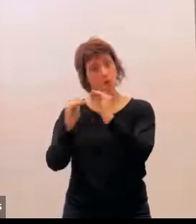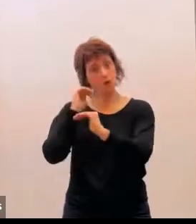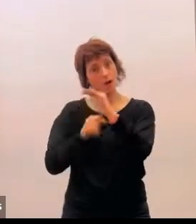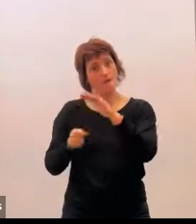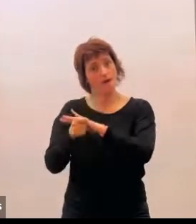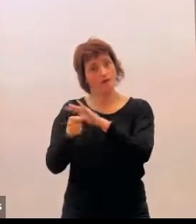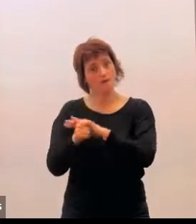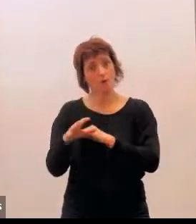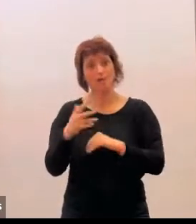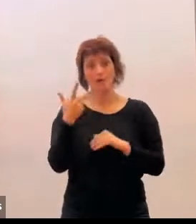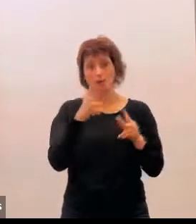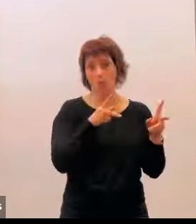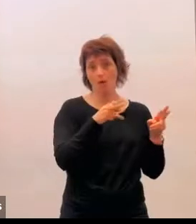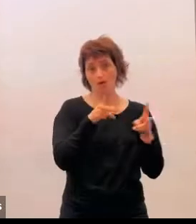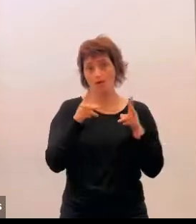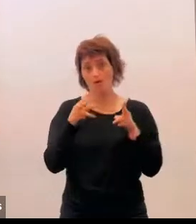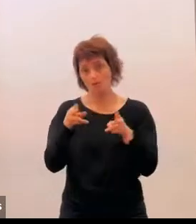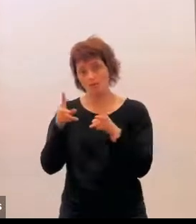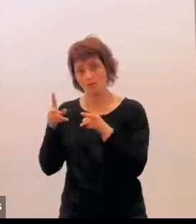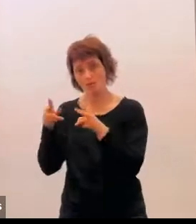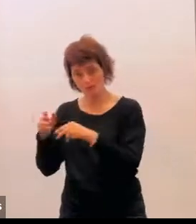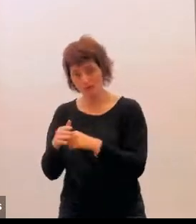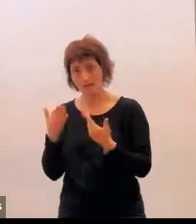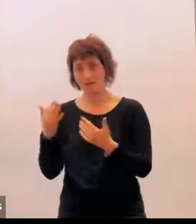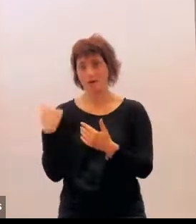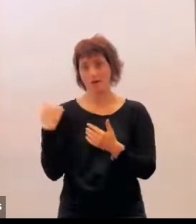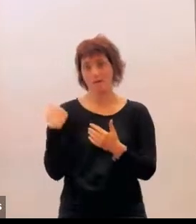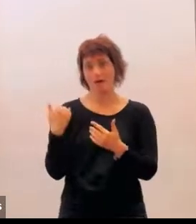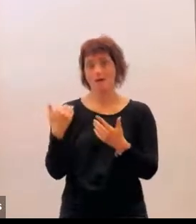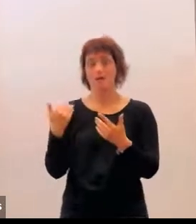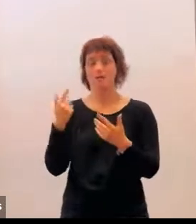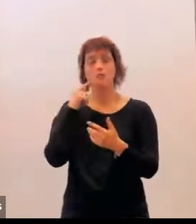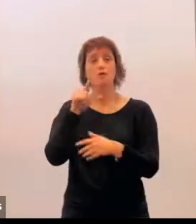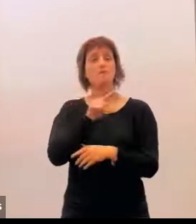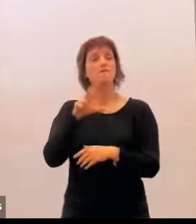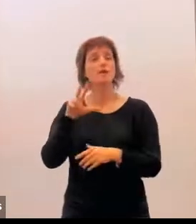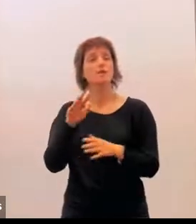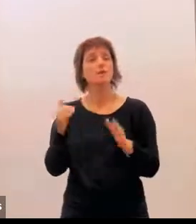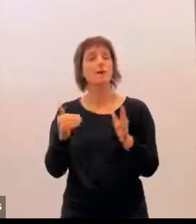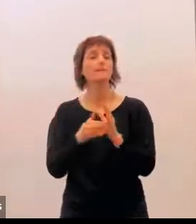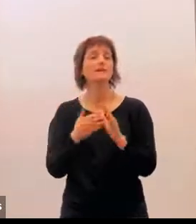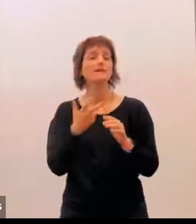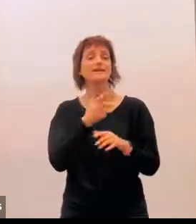en 3 tranches et sollicite un montant de